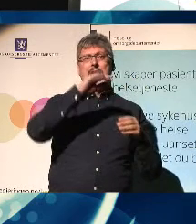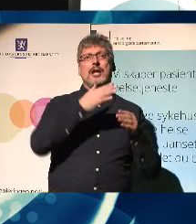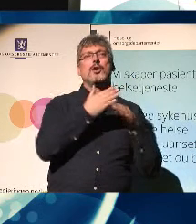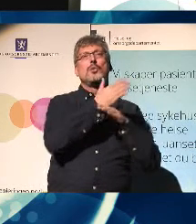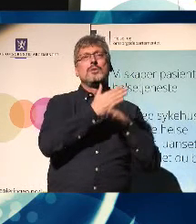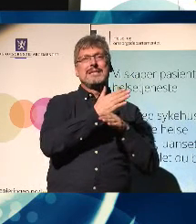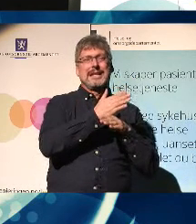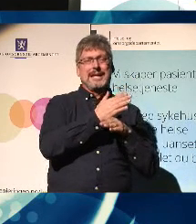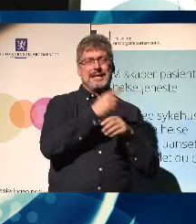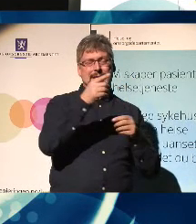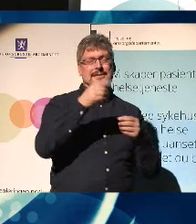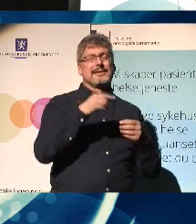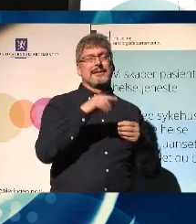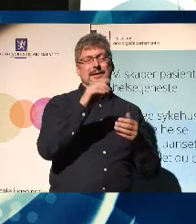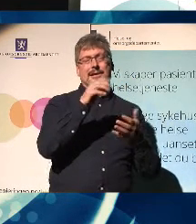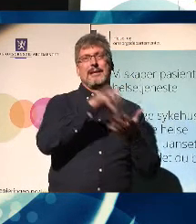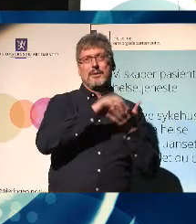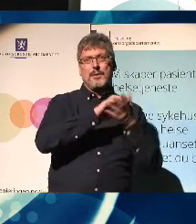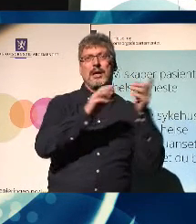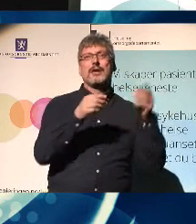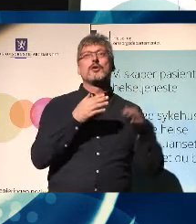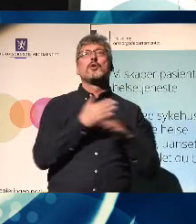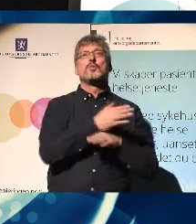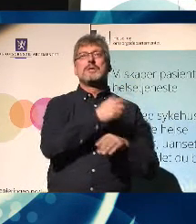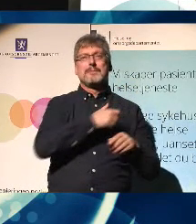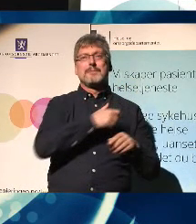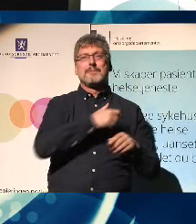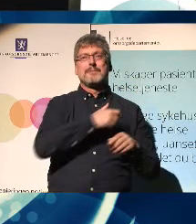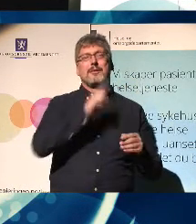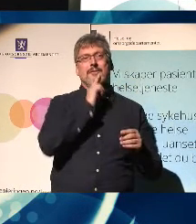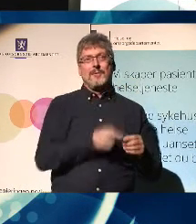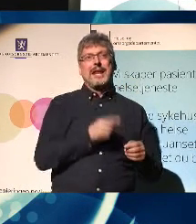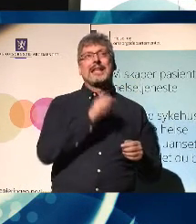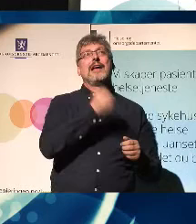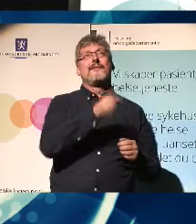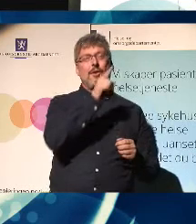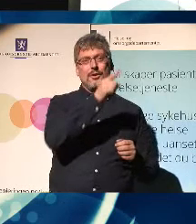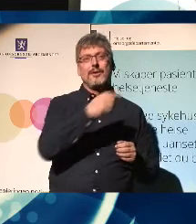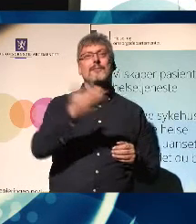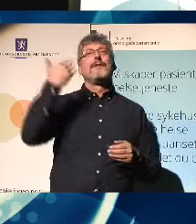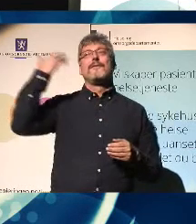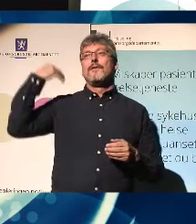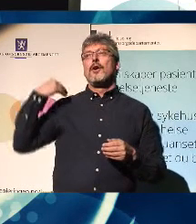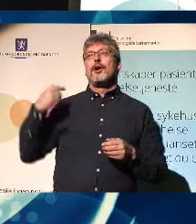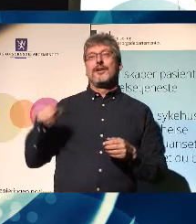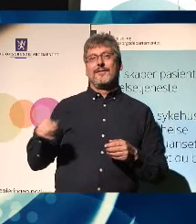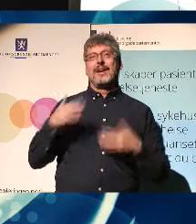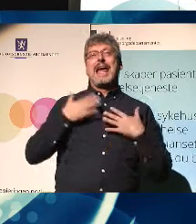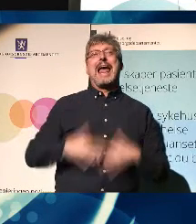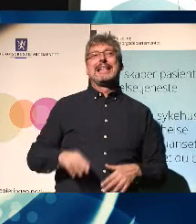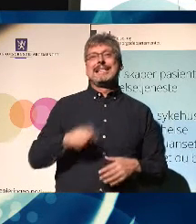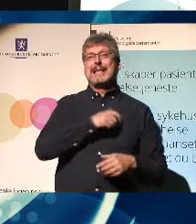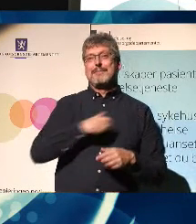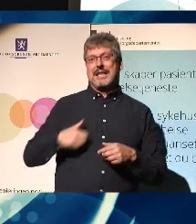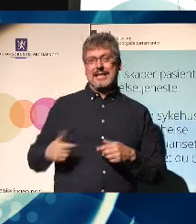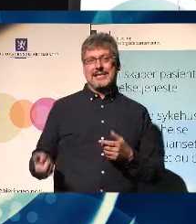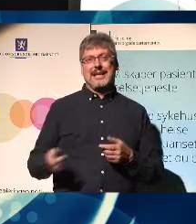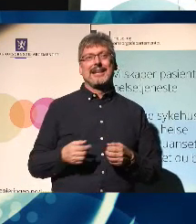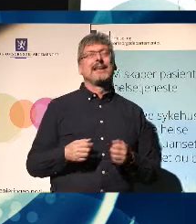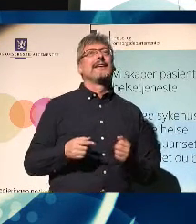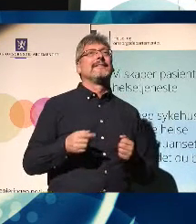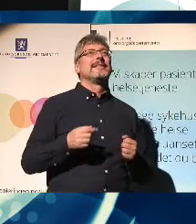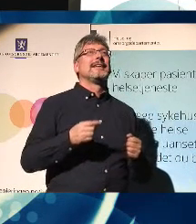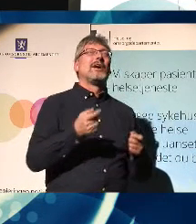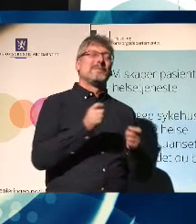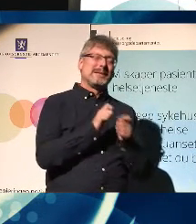beredskapsdepartementet. Så justisministeren har jeg nå en forpliktelse for, mens det var helseministeren før. Og det minner mye